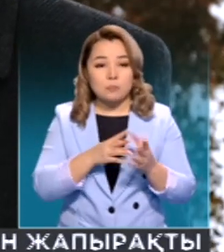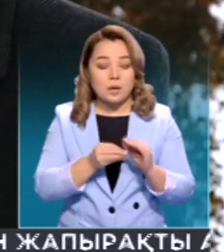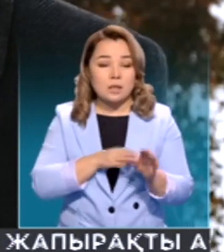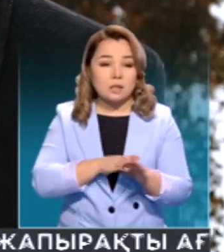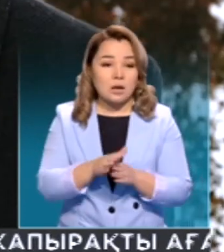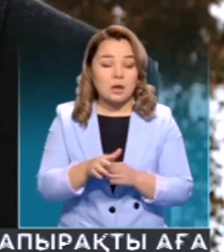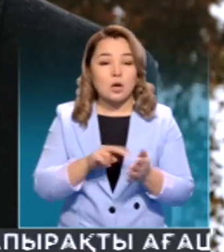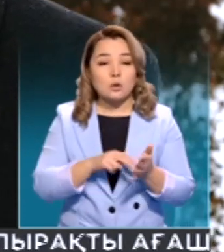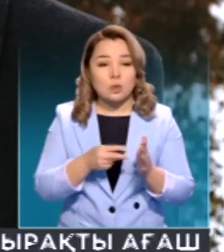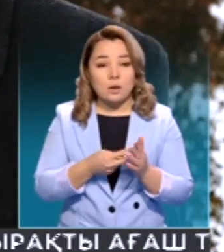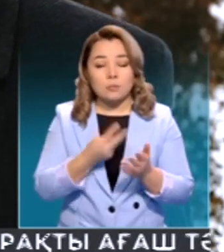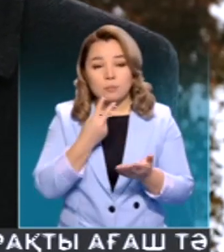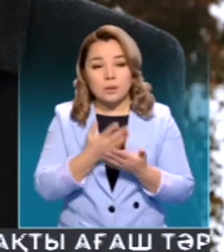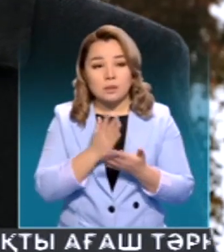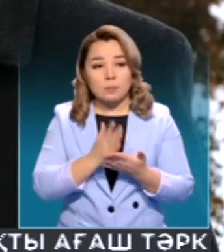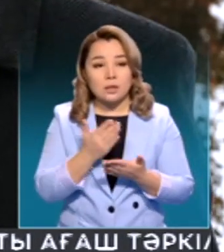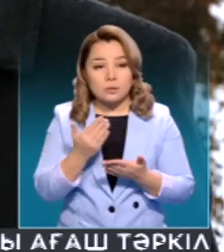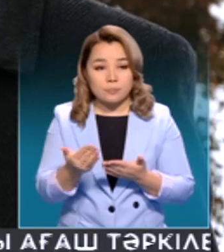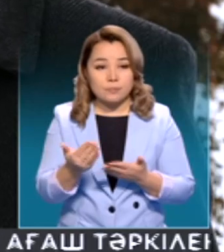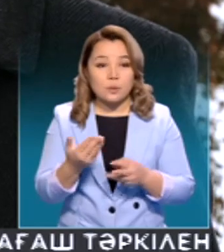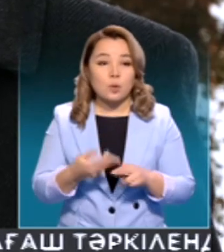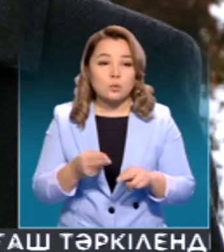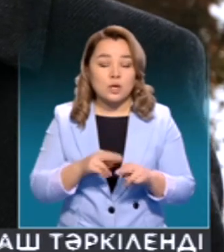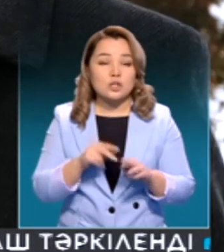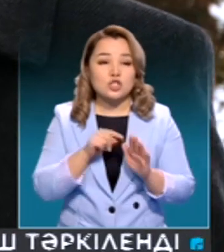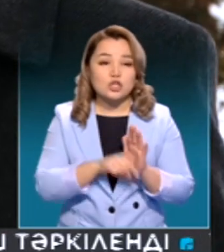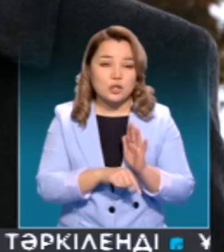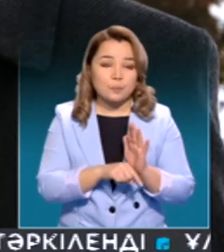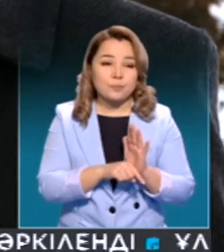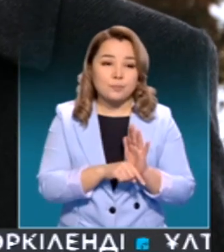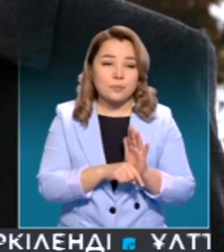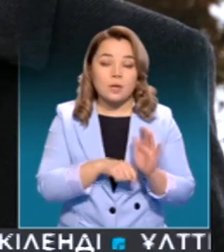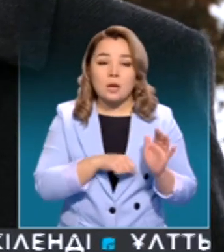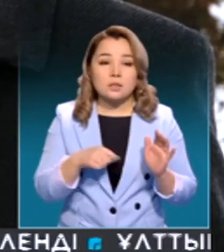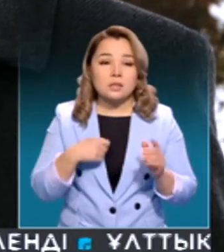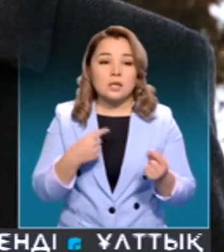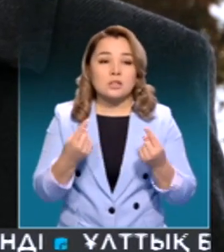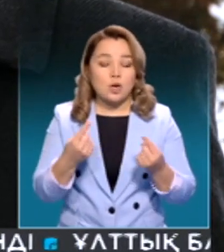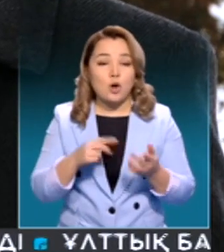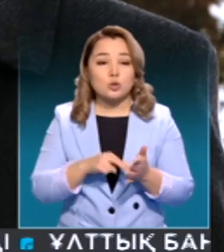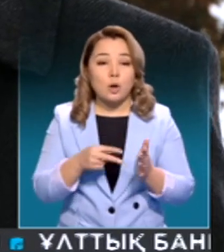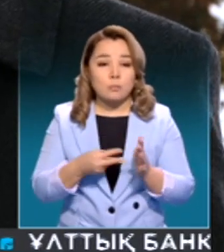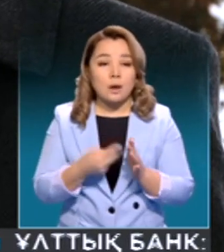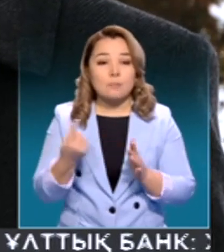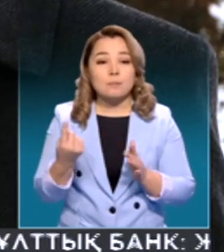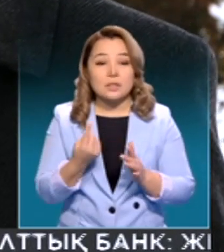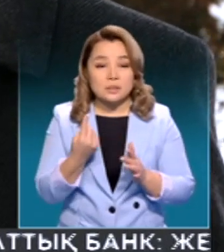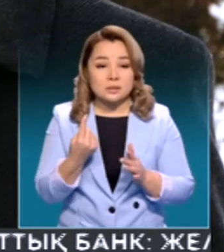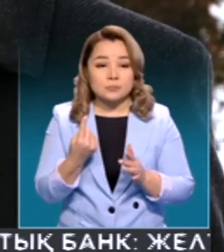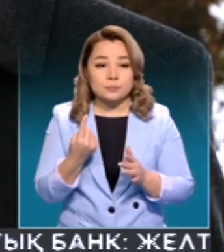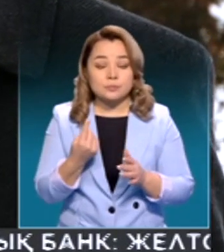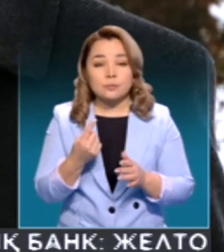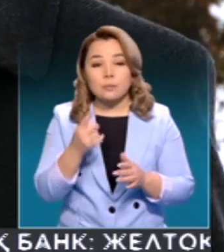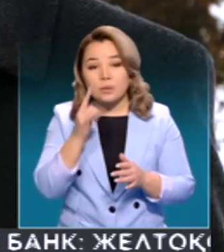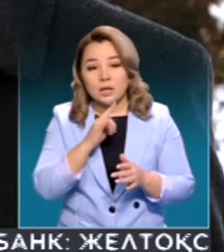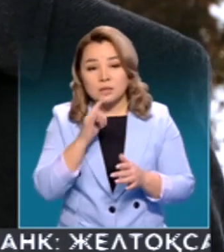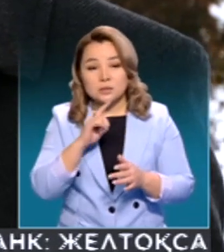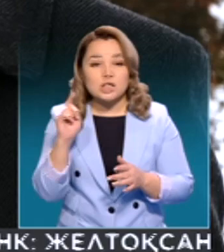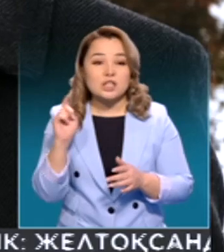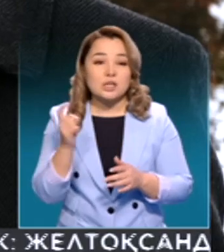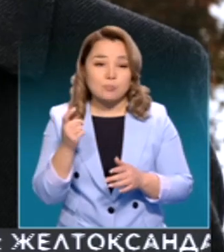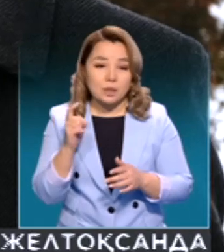асыруға жоспарланып жатырмыз. Солардың ішінде ең ірі жобалардың бірі ол нефте